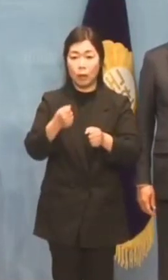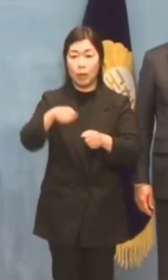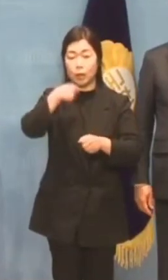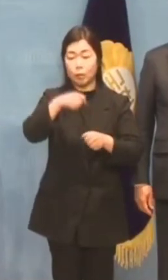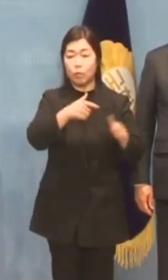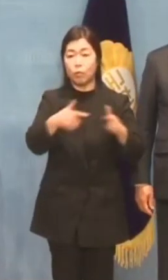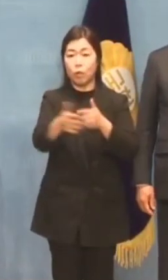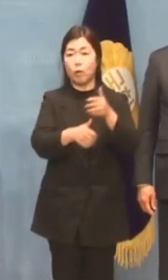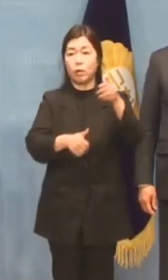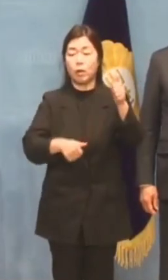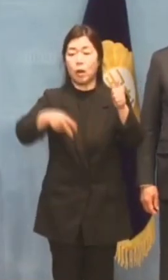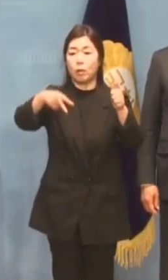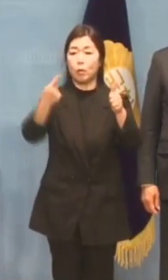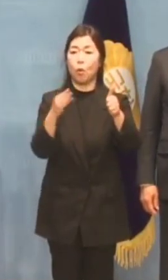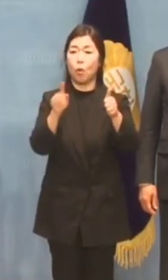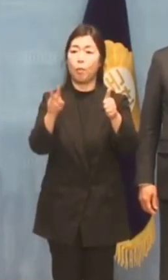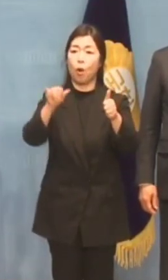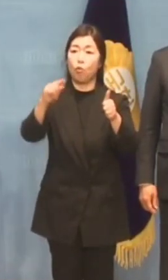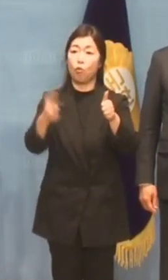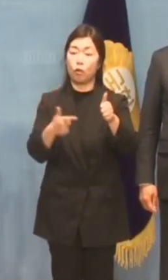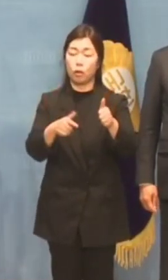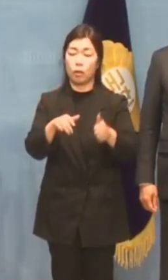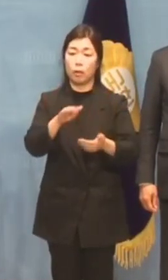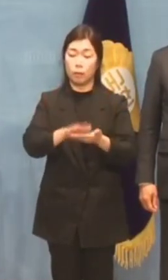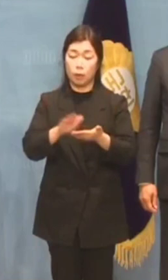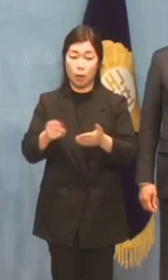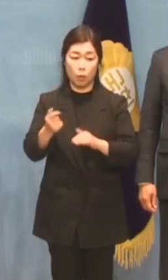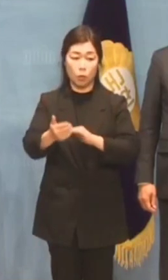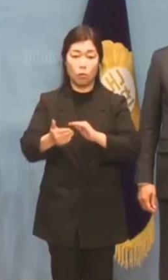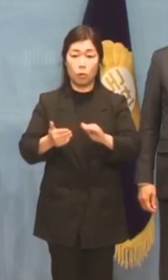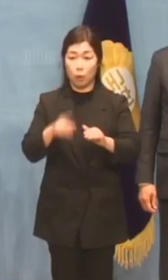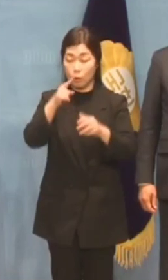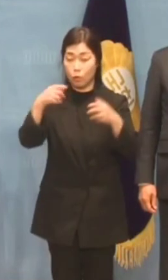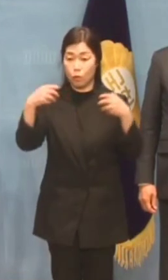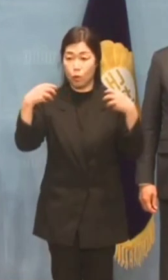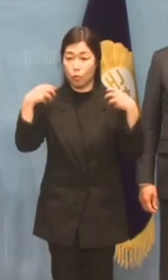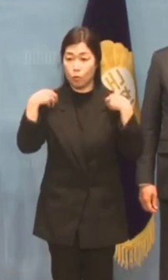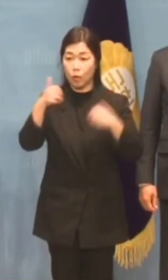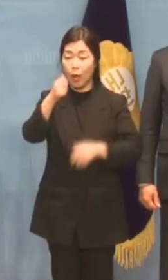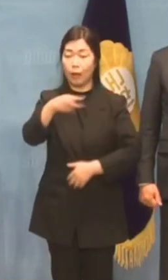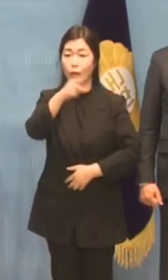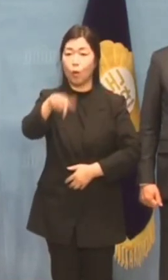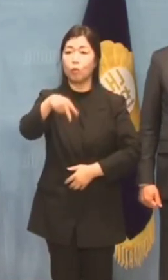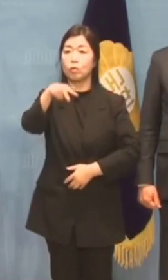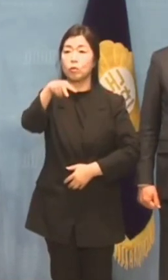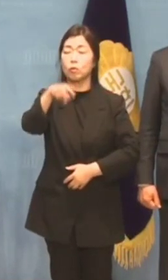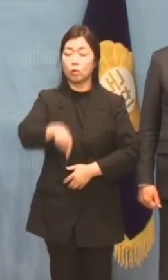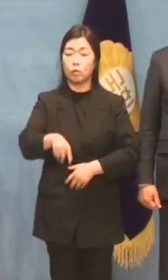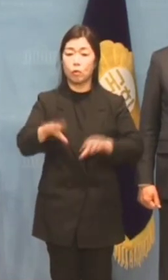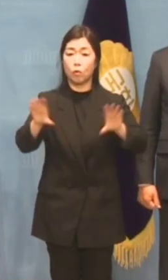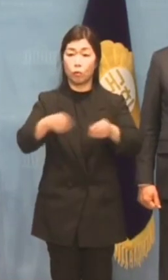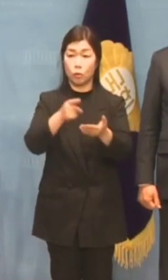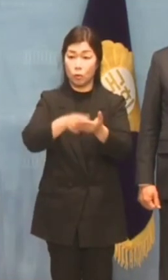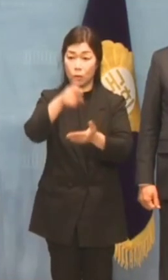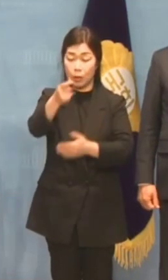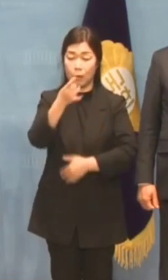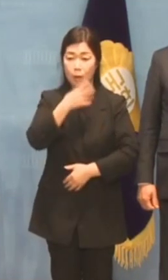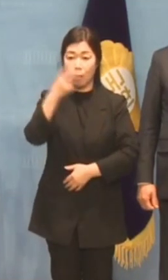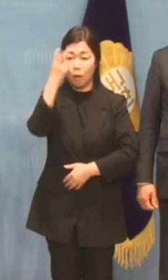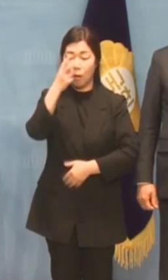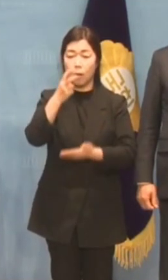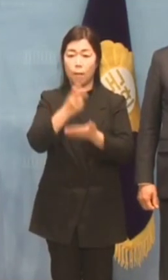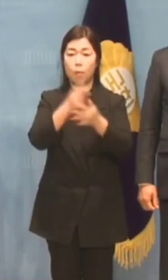수산식품해양수산위원회 위원장 소병훈 의원입니다. 조금 전에 정부 한덕수 국무총리가